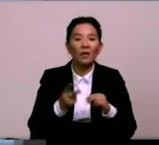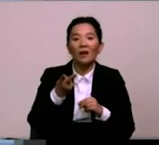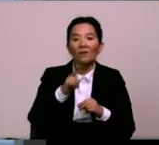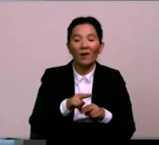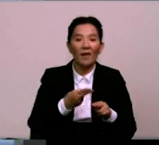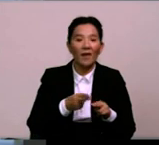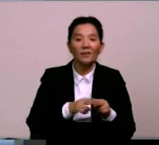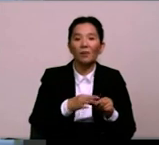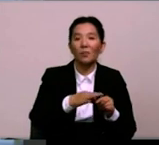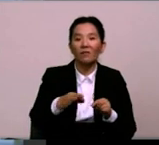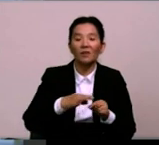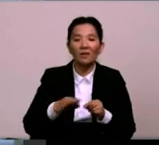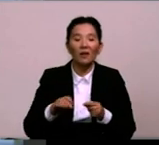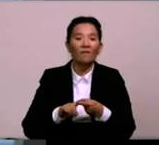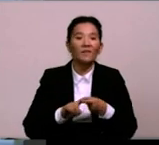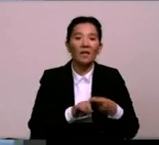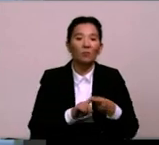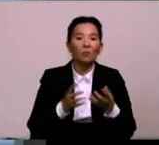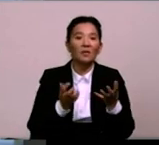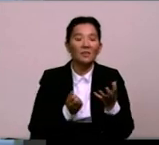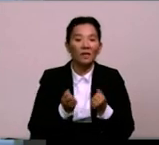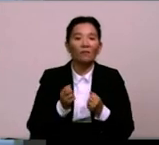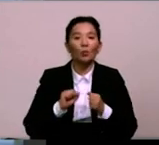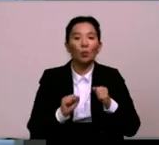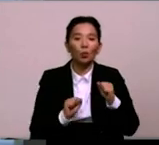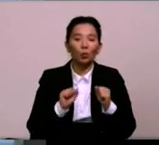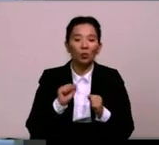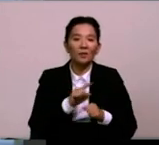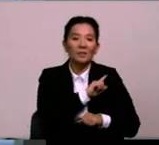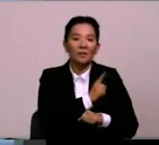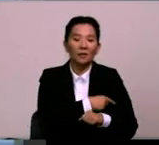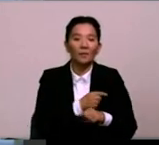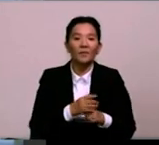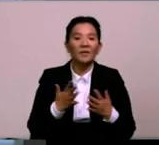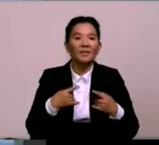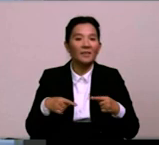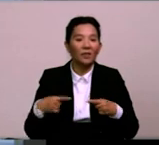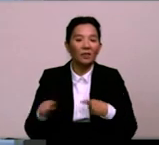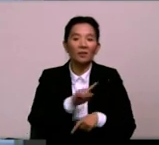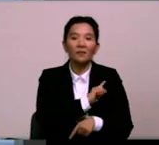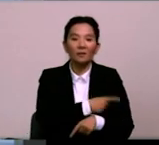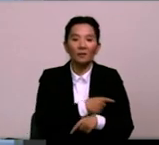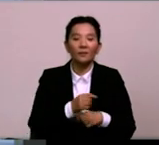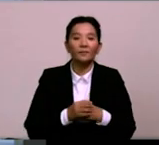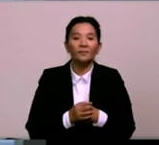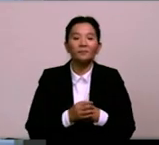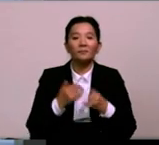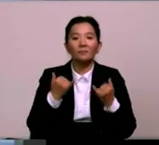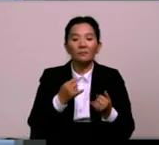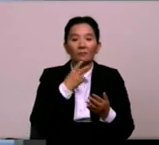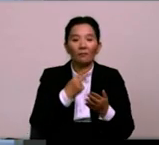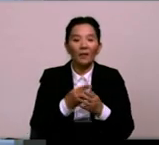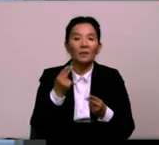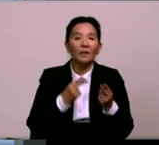нас взаимно притягиваются друг к дружке силой, с некоторой силой. Давайте